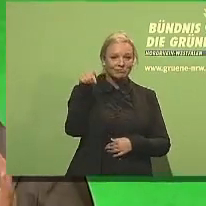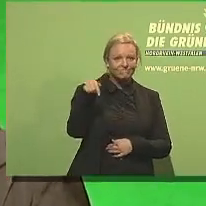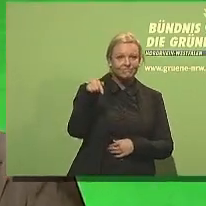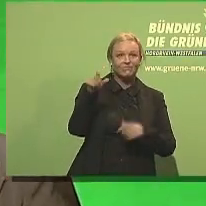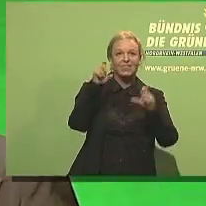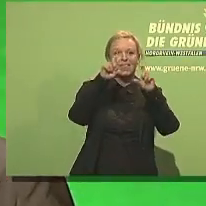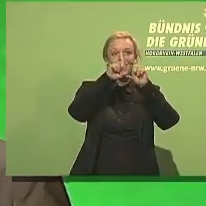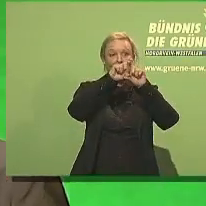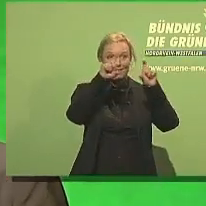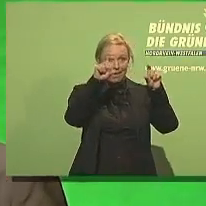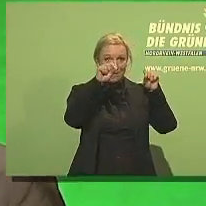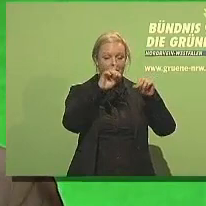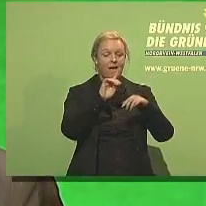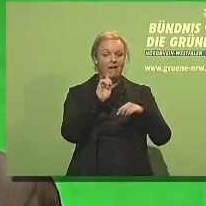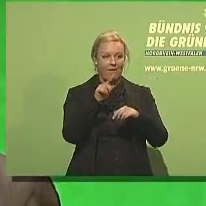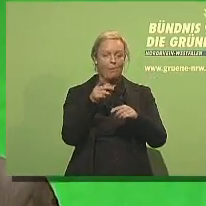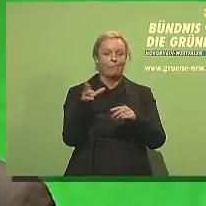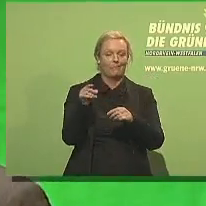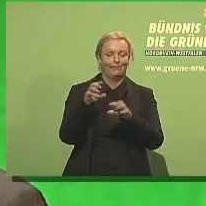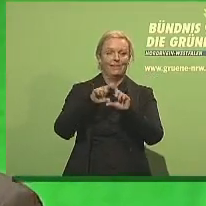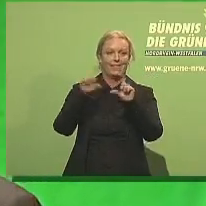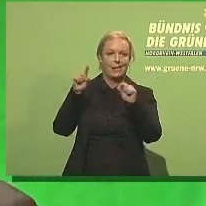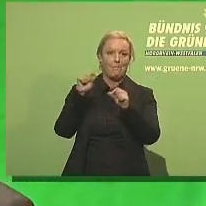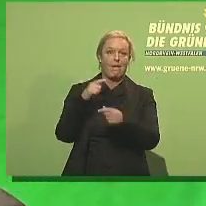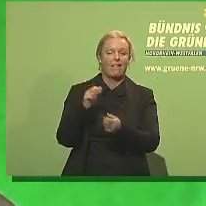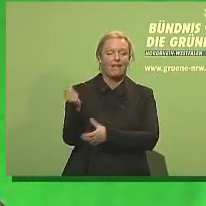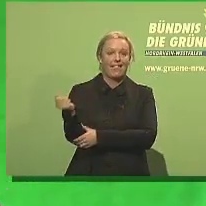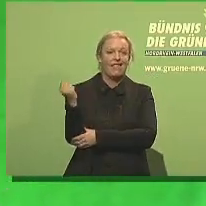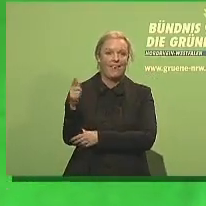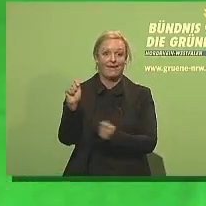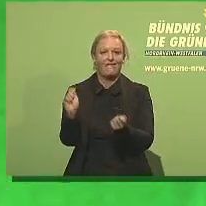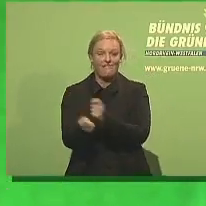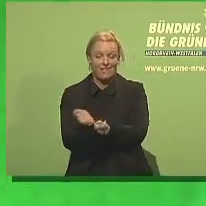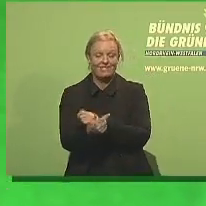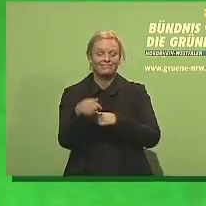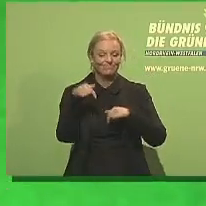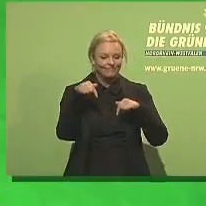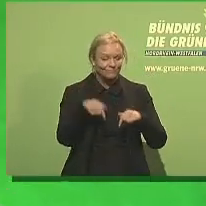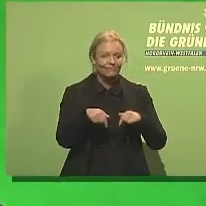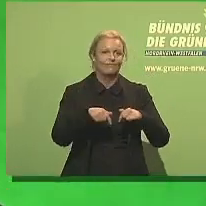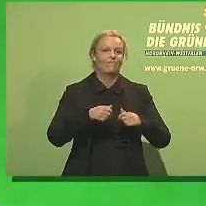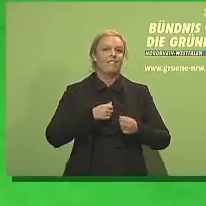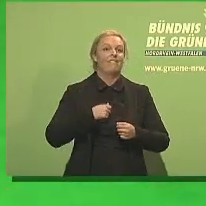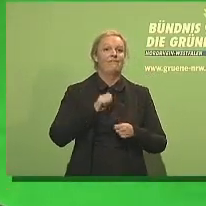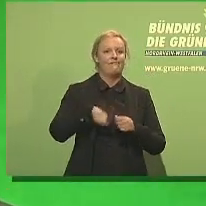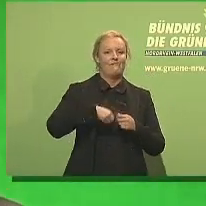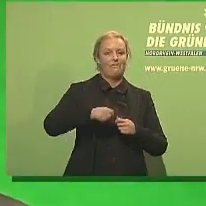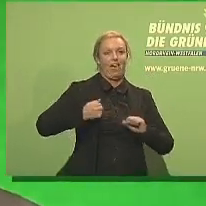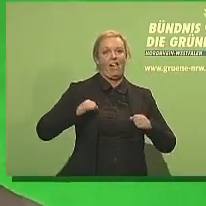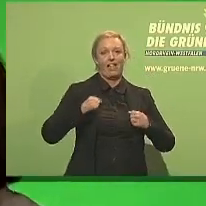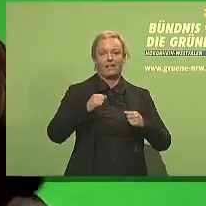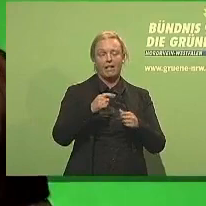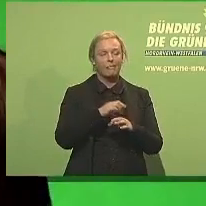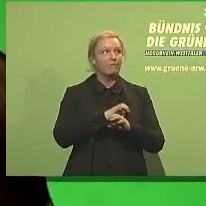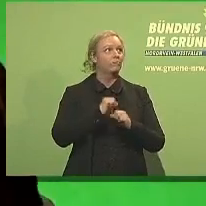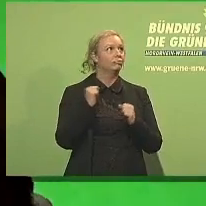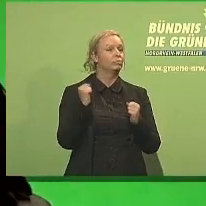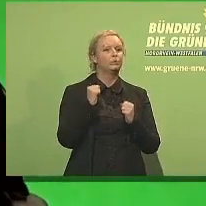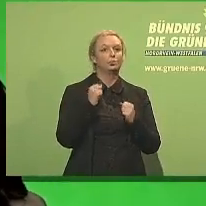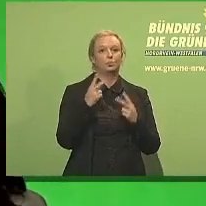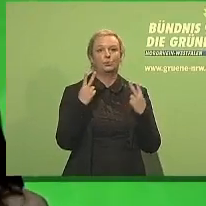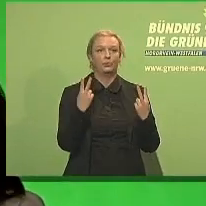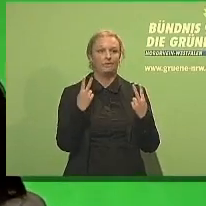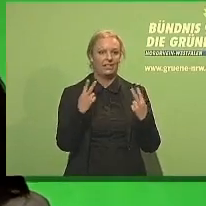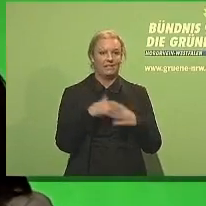dem großen Thema Energiewende hier auch im Wahlkampf in NRW eine ganz große Rolle spielen wird. Und deswegen glaube ich, nach dieser